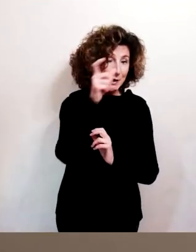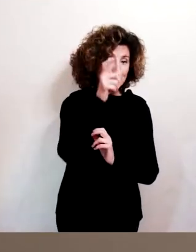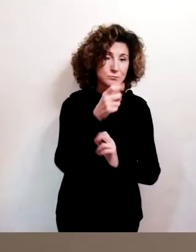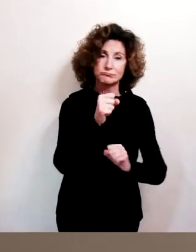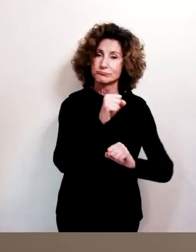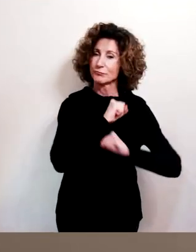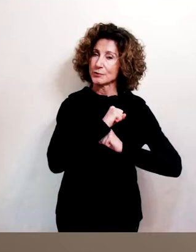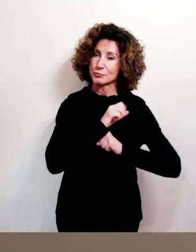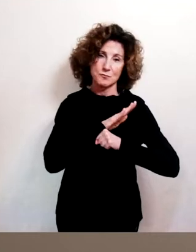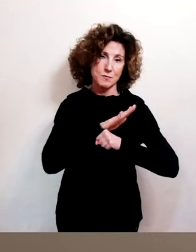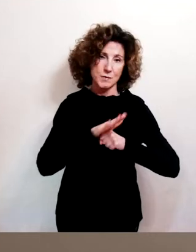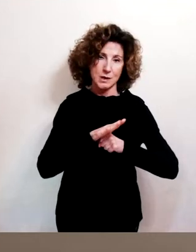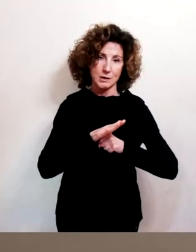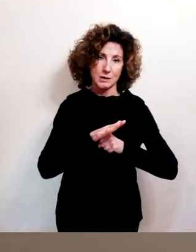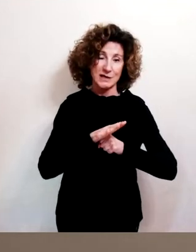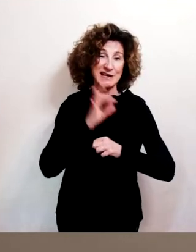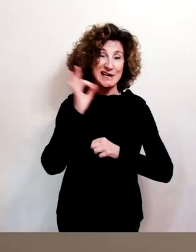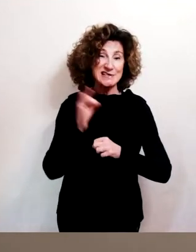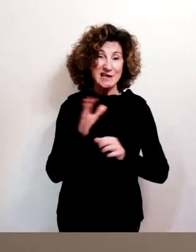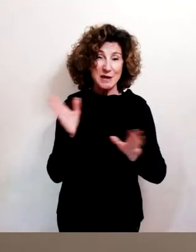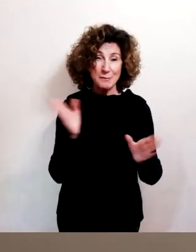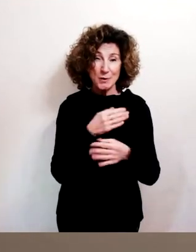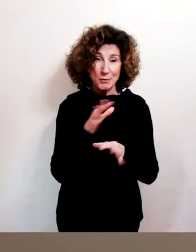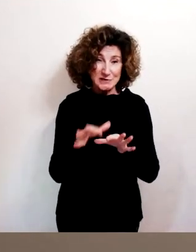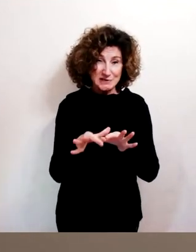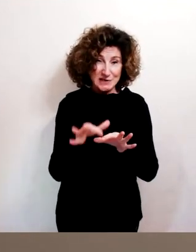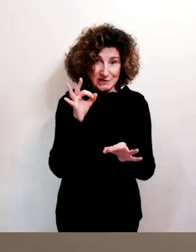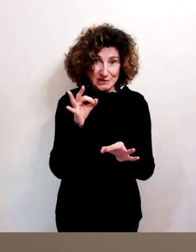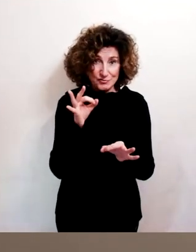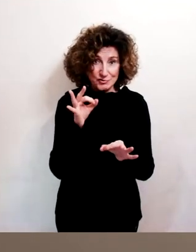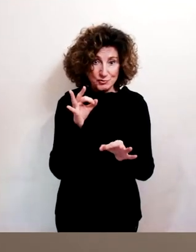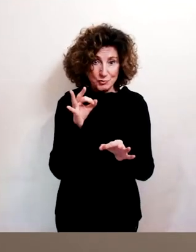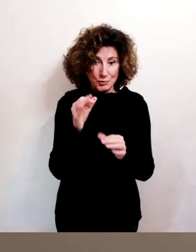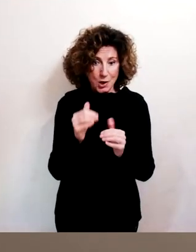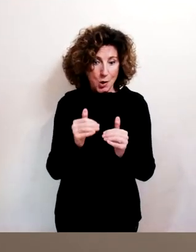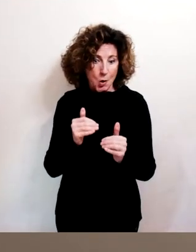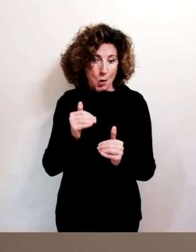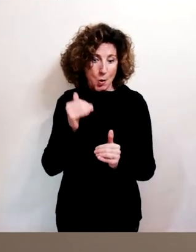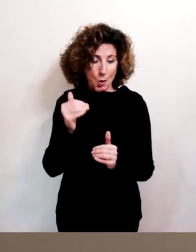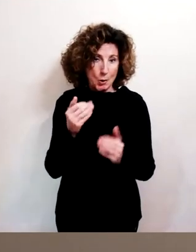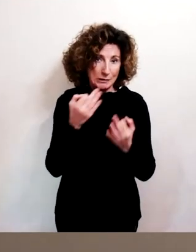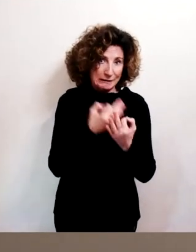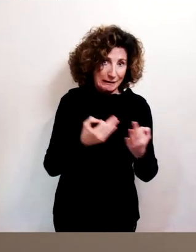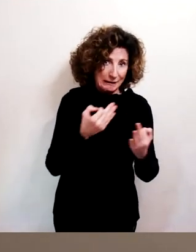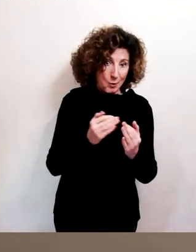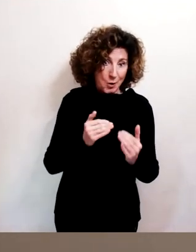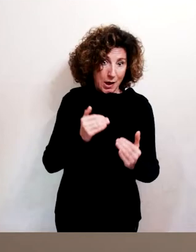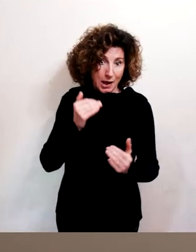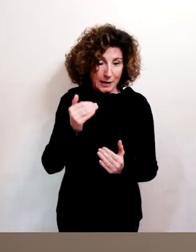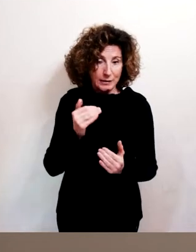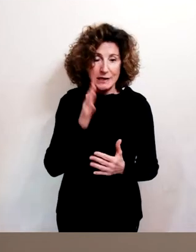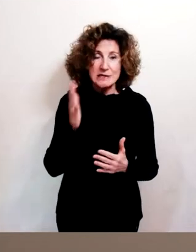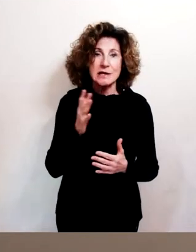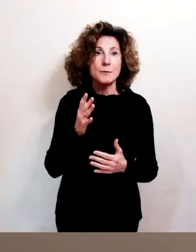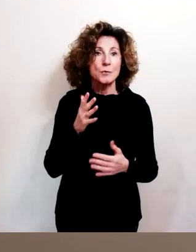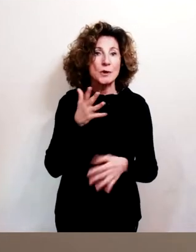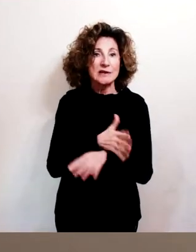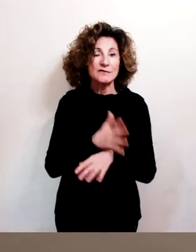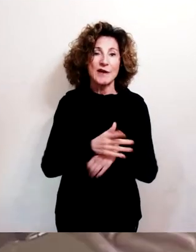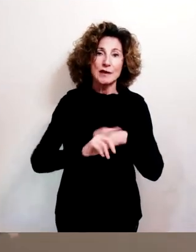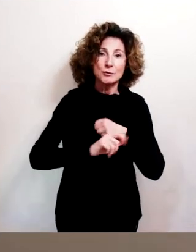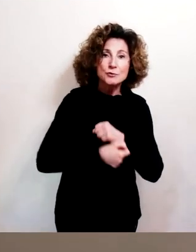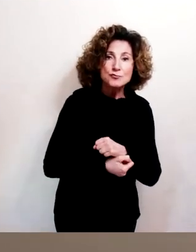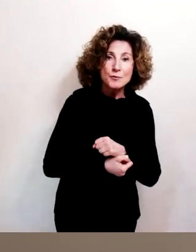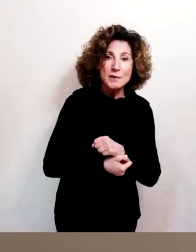assolutamente affidabili e ogni volta che devono prendere una decisione che eccede in qualche modo l'ordinaria amministrazione dal provvedimento